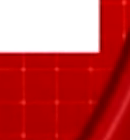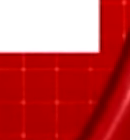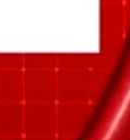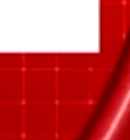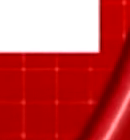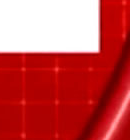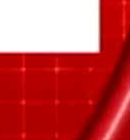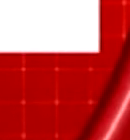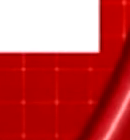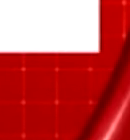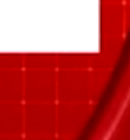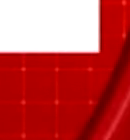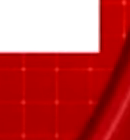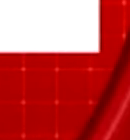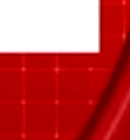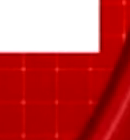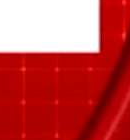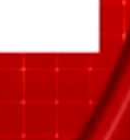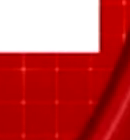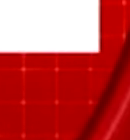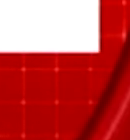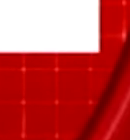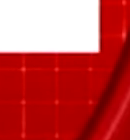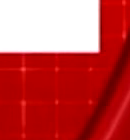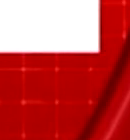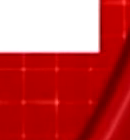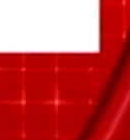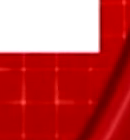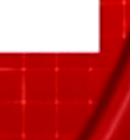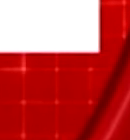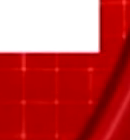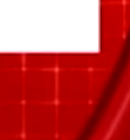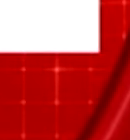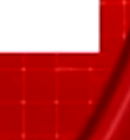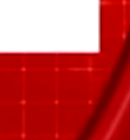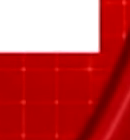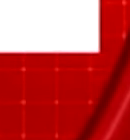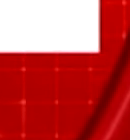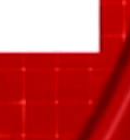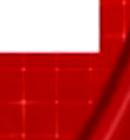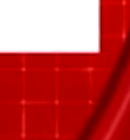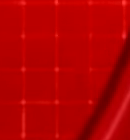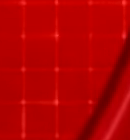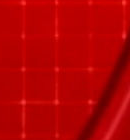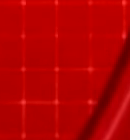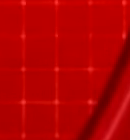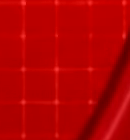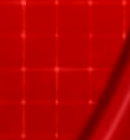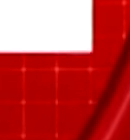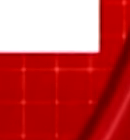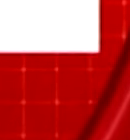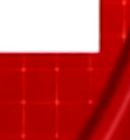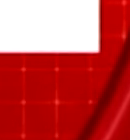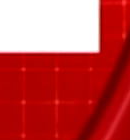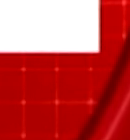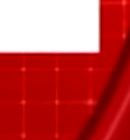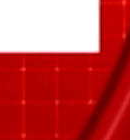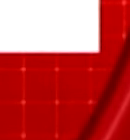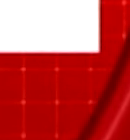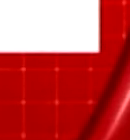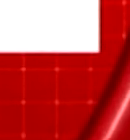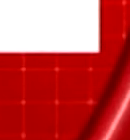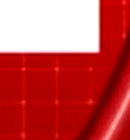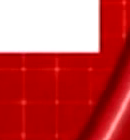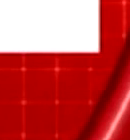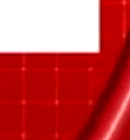Jumatatu hii, jumuika nasi siku ya Jumatatu ili upate uhondo kamili kwenye vitimbi. Hiyo basi,